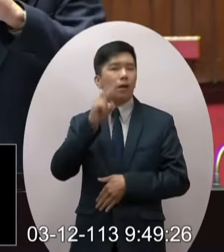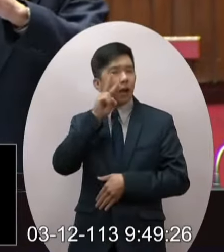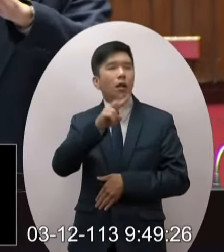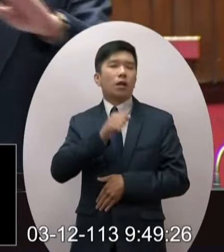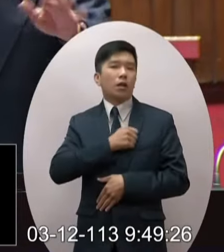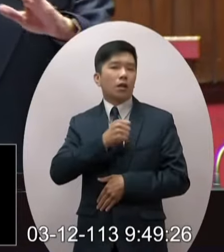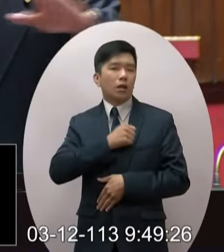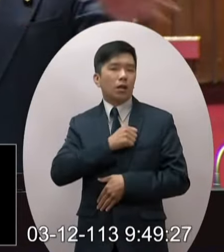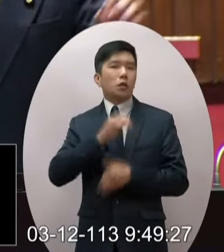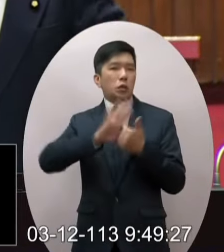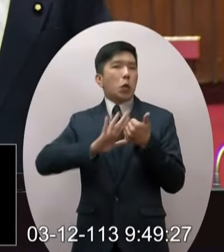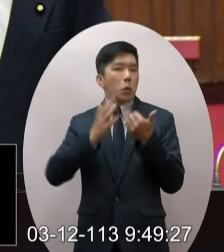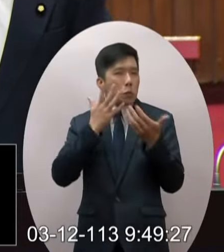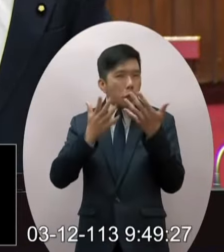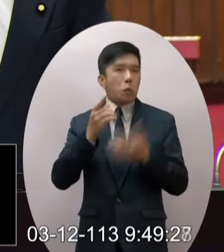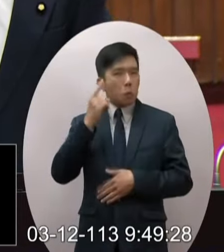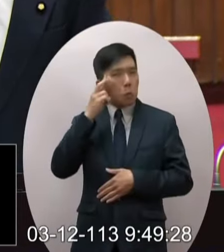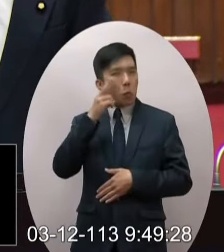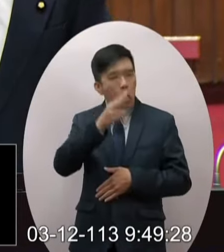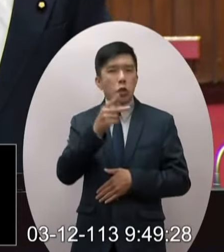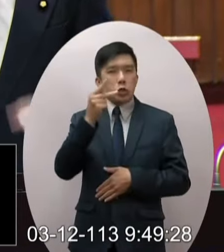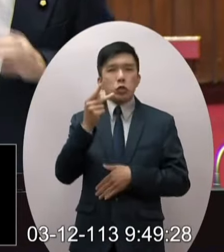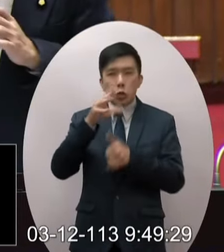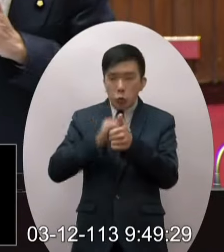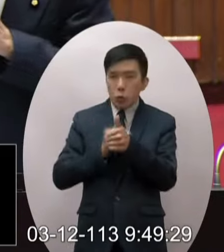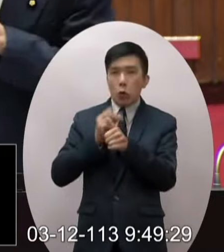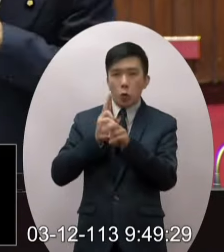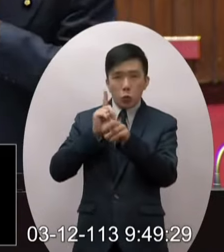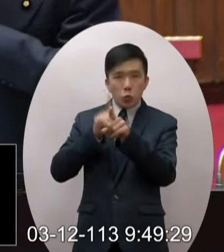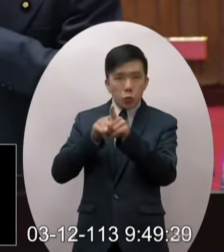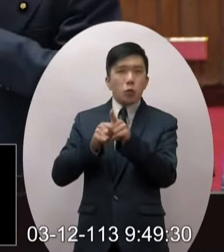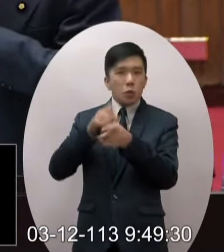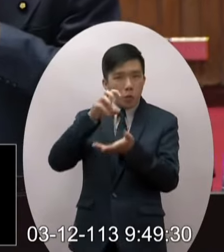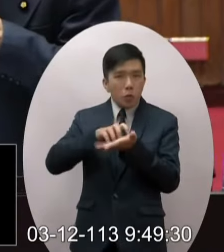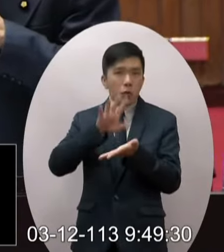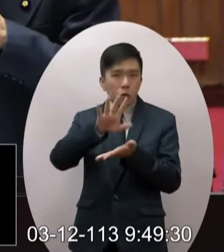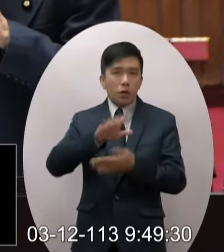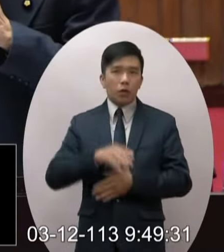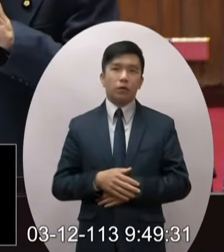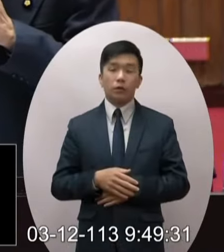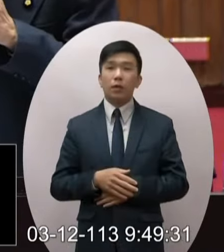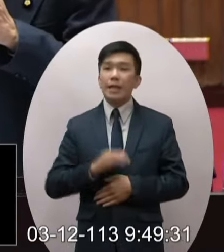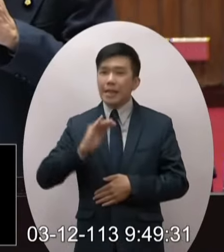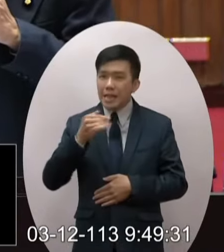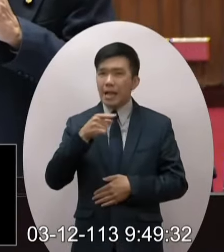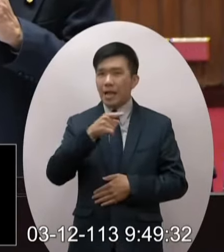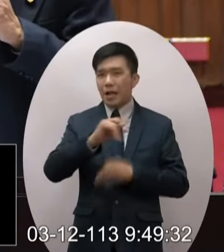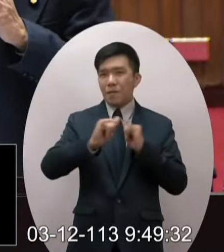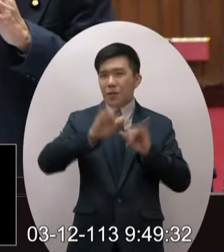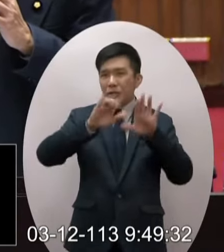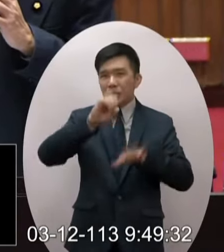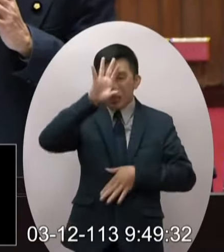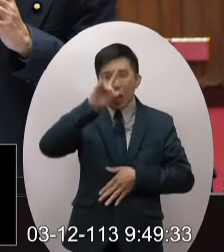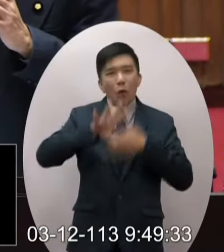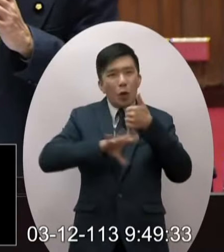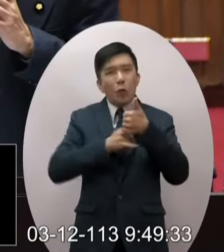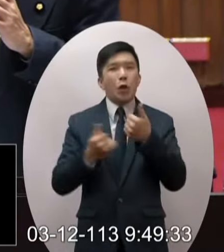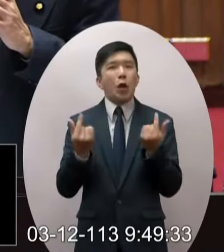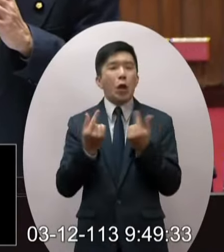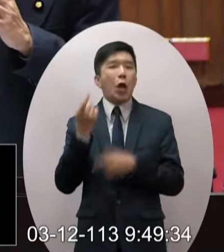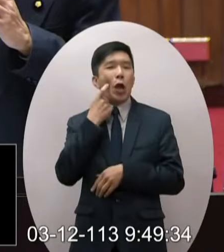嘛知影讲你看代志真科学啊。不如个贵党一挂委员，而且你都变作配